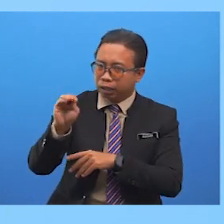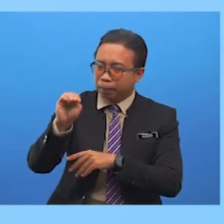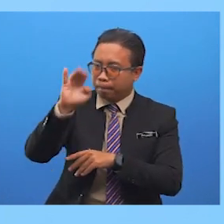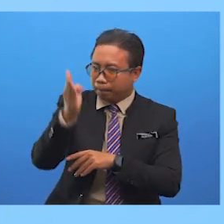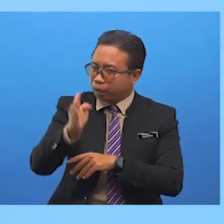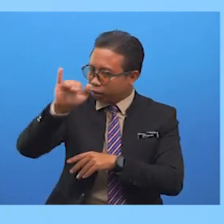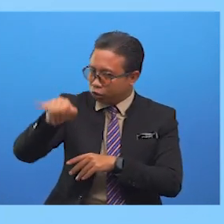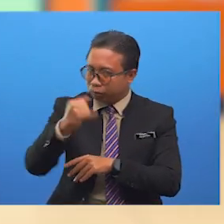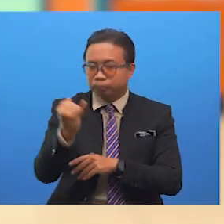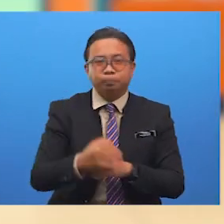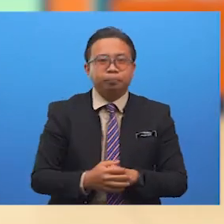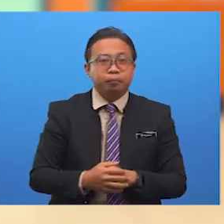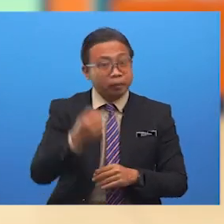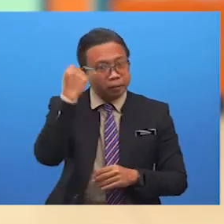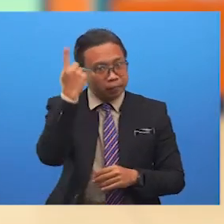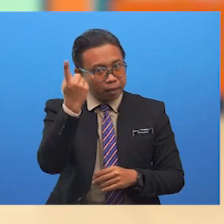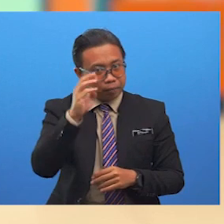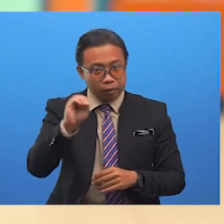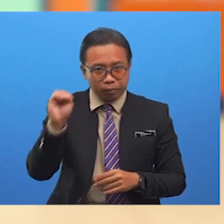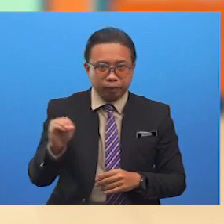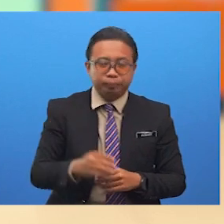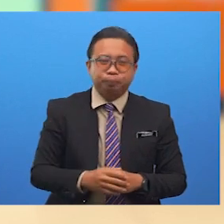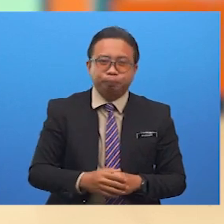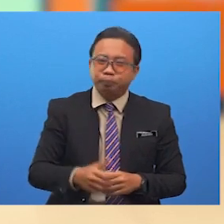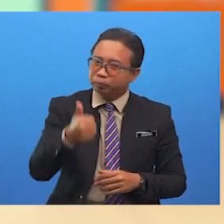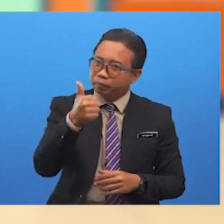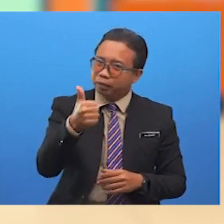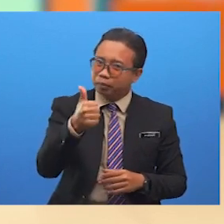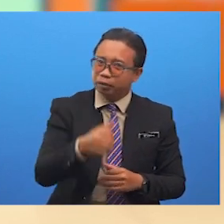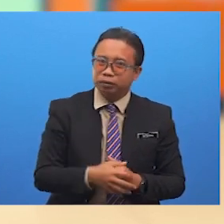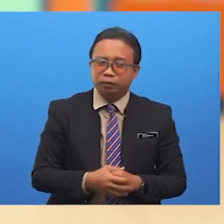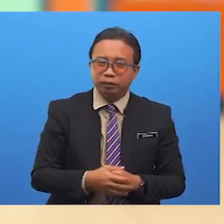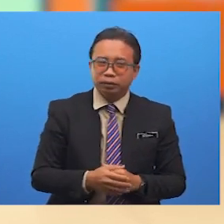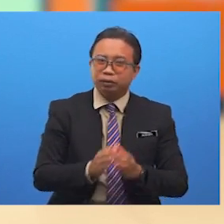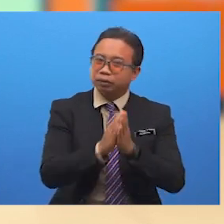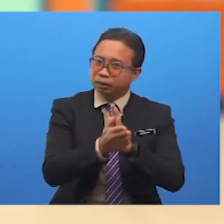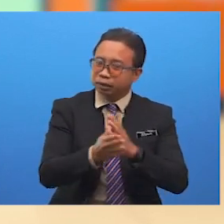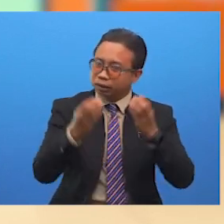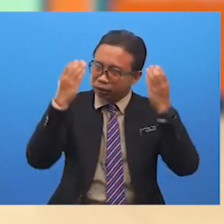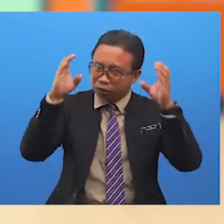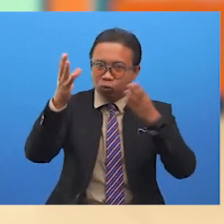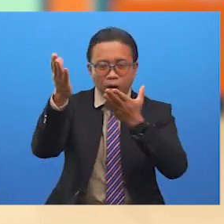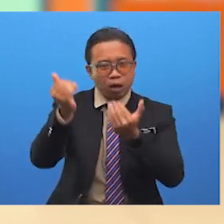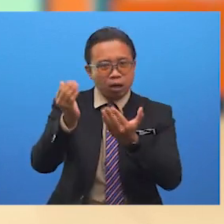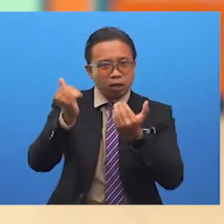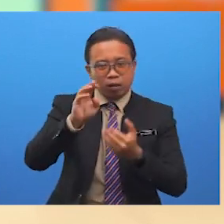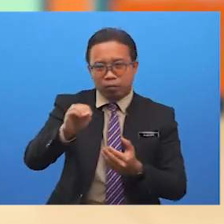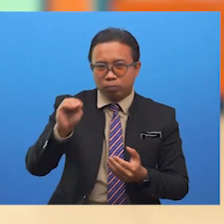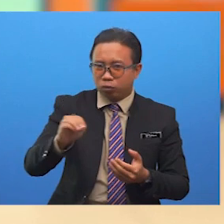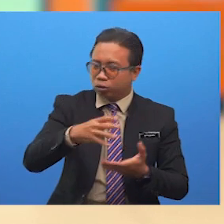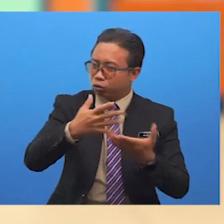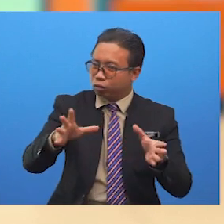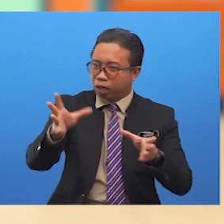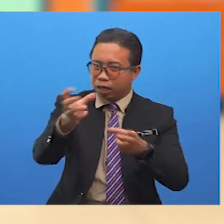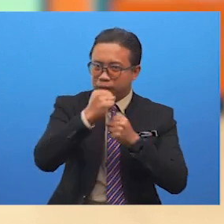KPJ paha murid-murid bagus sekali jadi chegou harap murid-murid